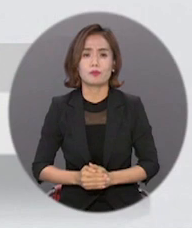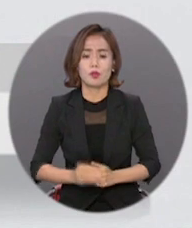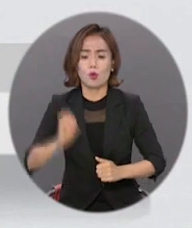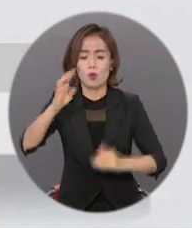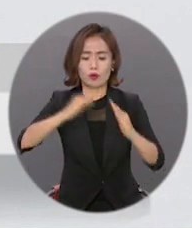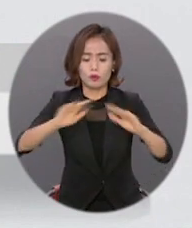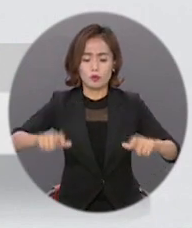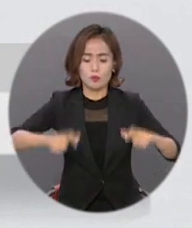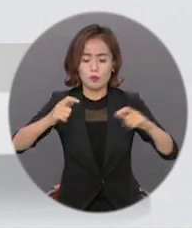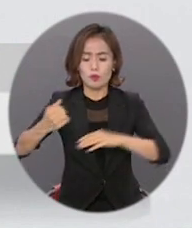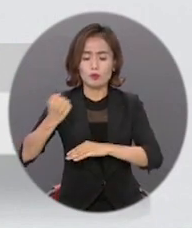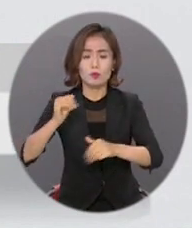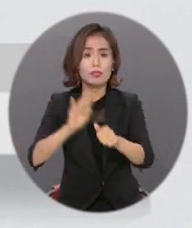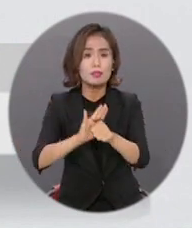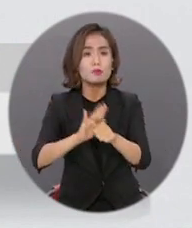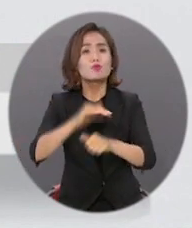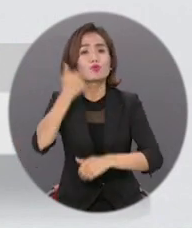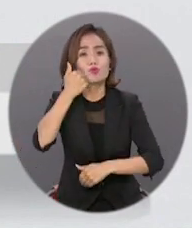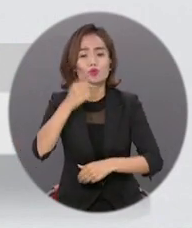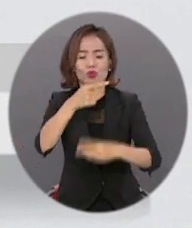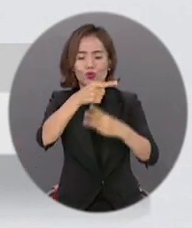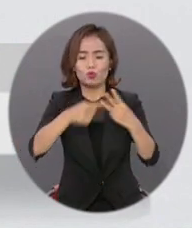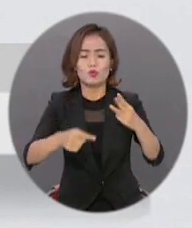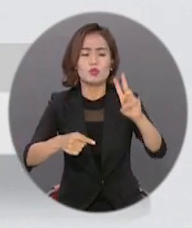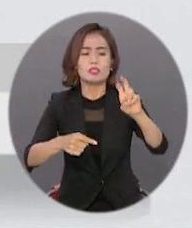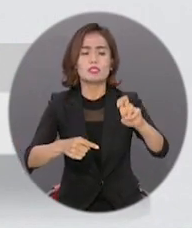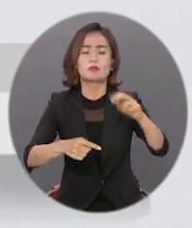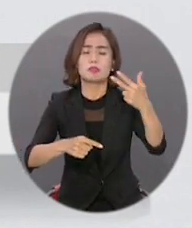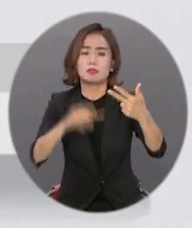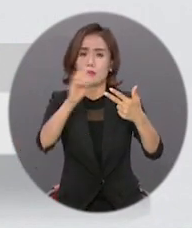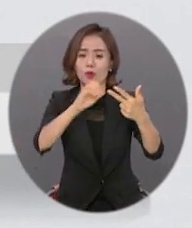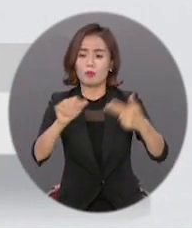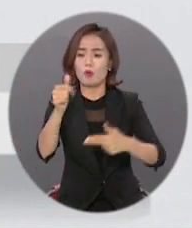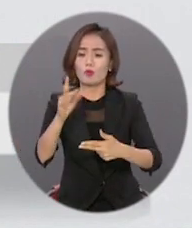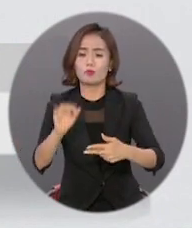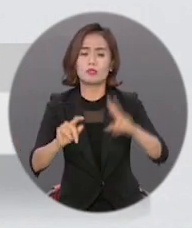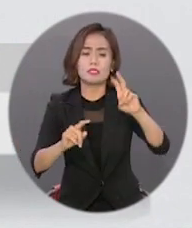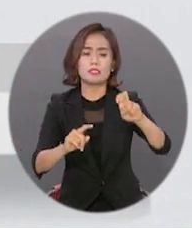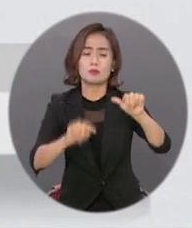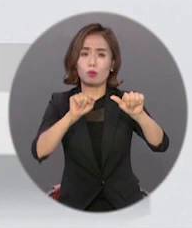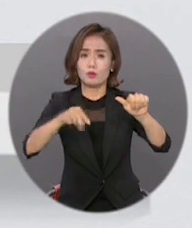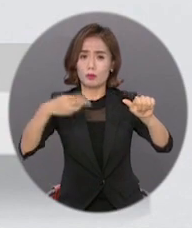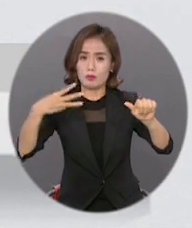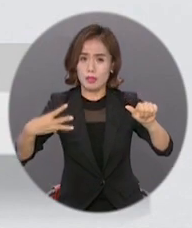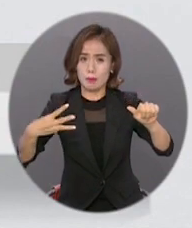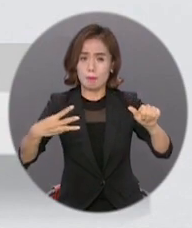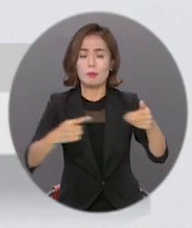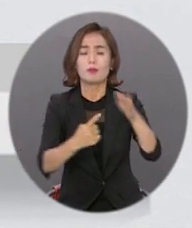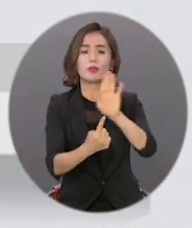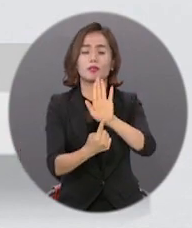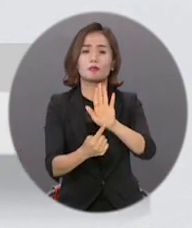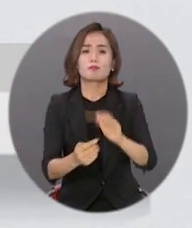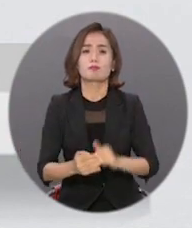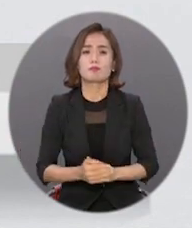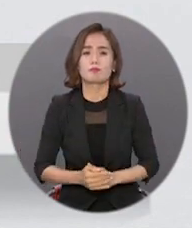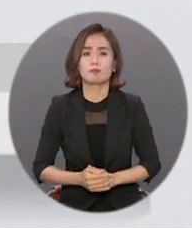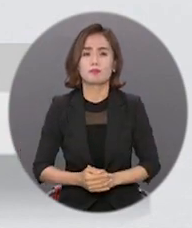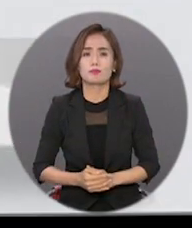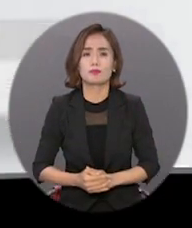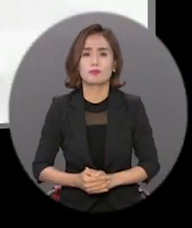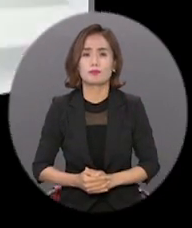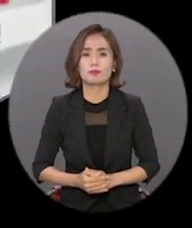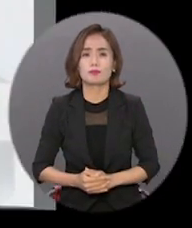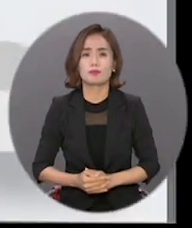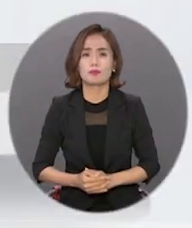광주 산업적 국민 mg 층에서는 윤석렬 27% 홍준표 25.3% 선호도 를 기록했습니다